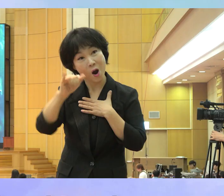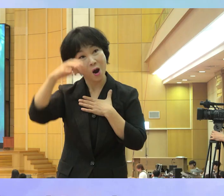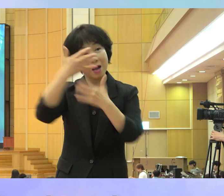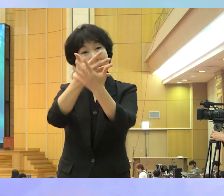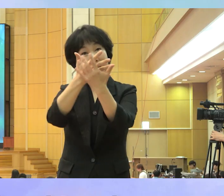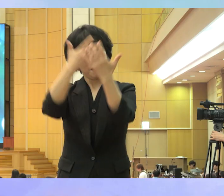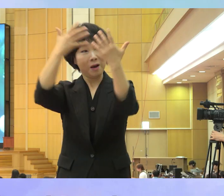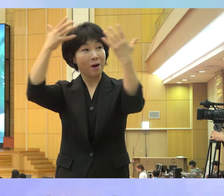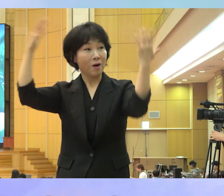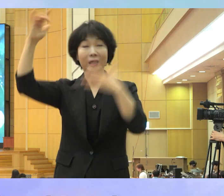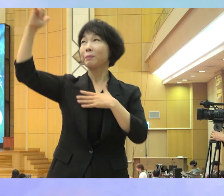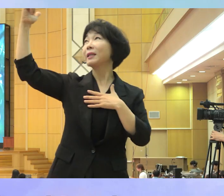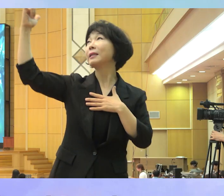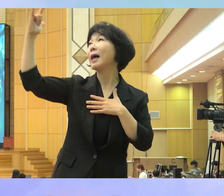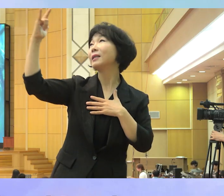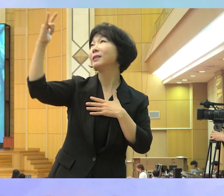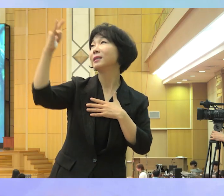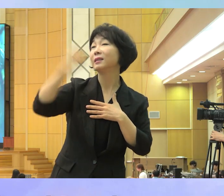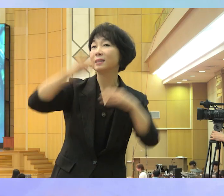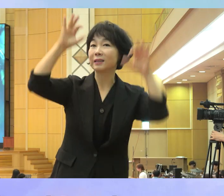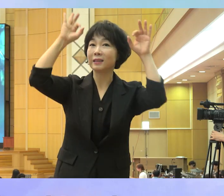빛나는